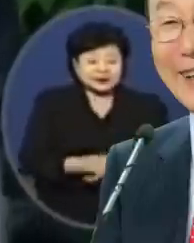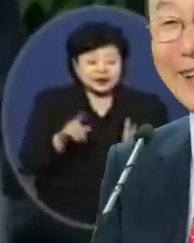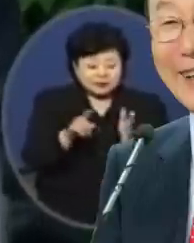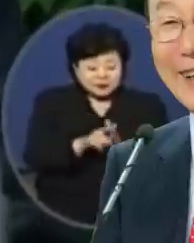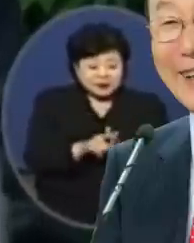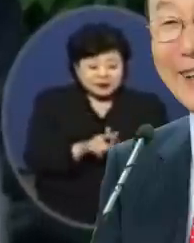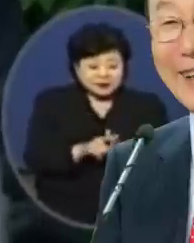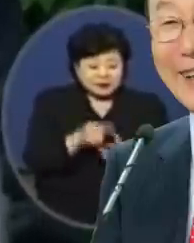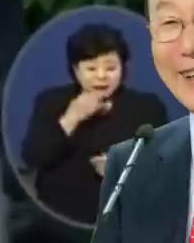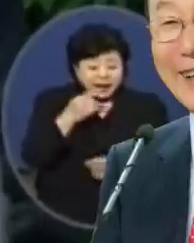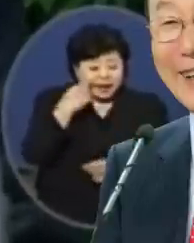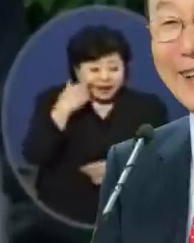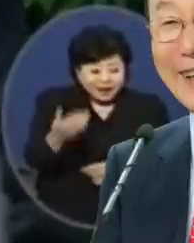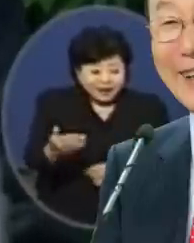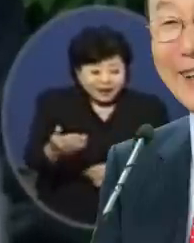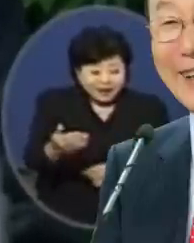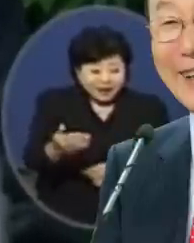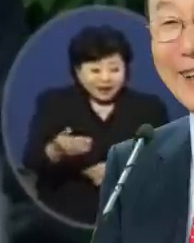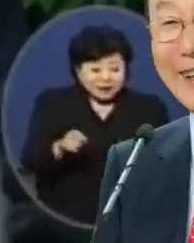수 있습니까? 없습니까?